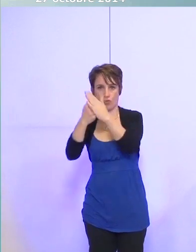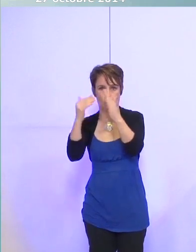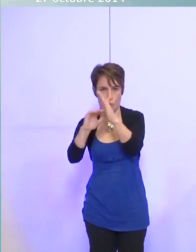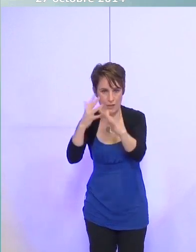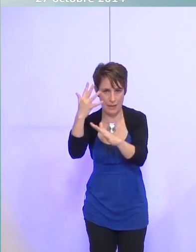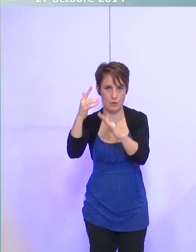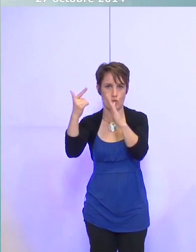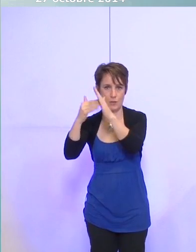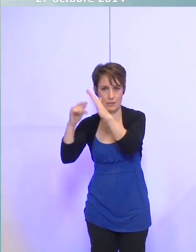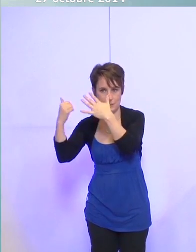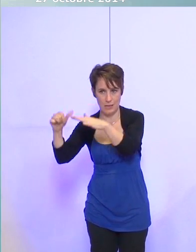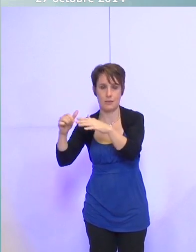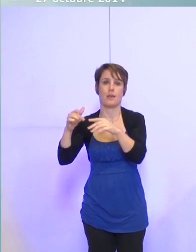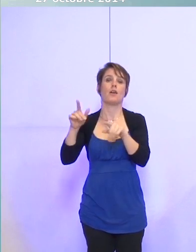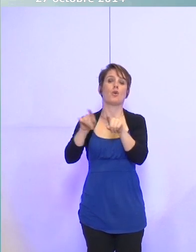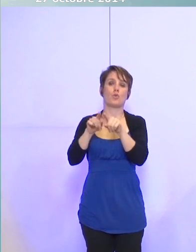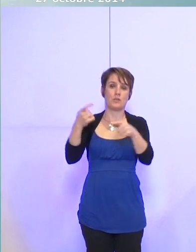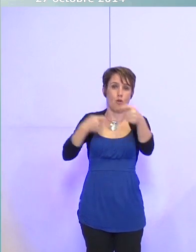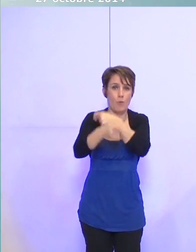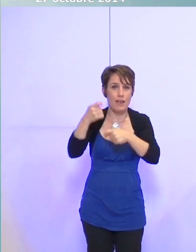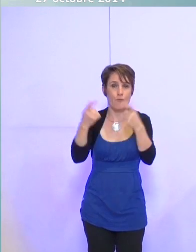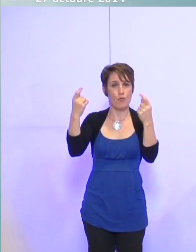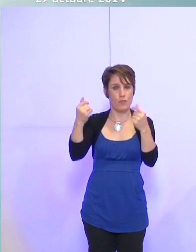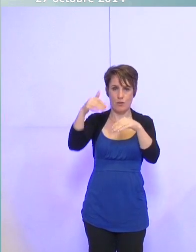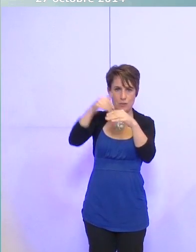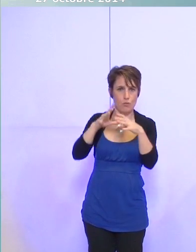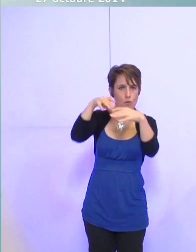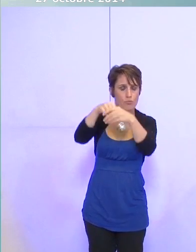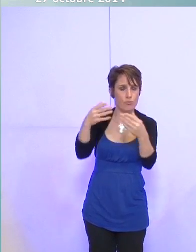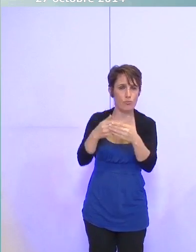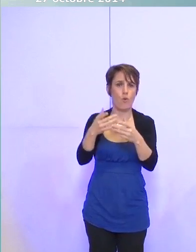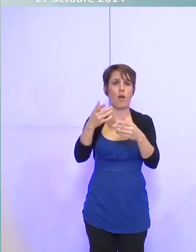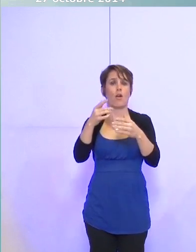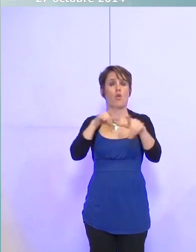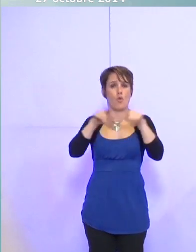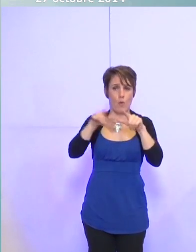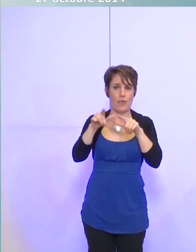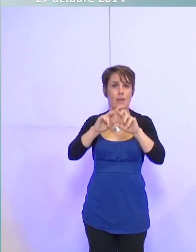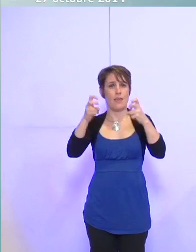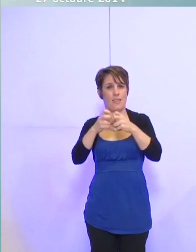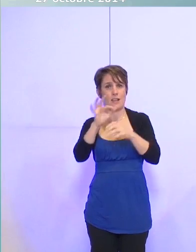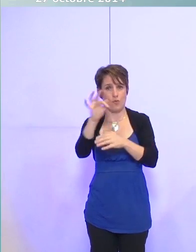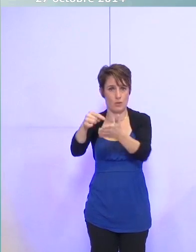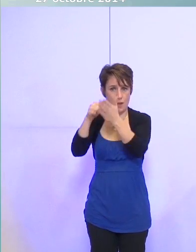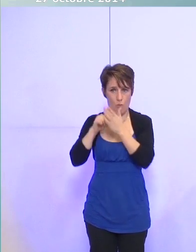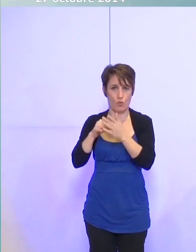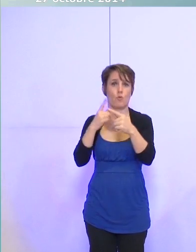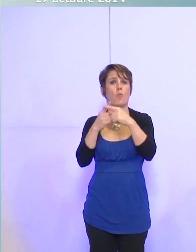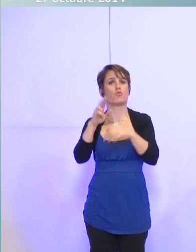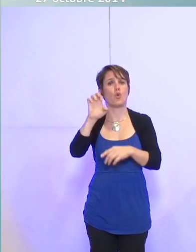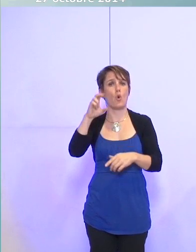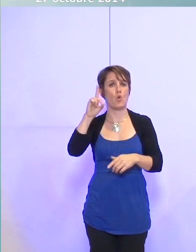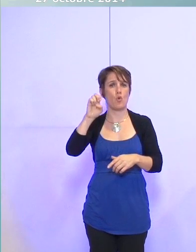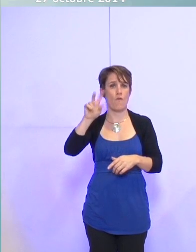et 2015. Les flux financiers comprennent un loyer, le remboursement de la taxe foncière et la redevance. L'avenant annexé